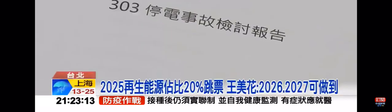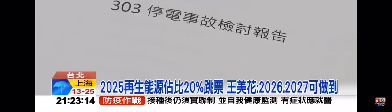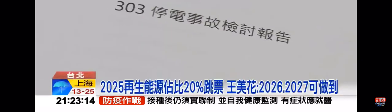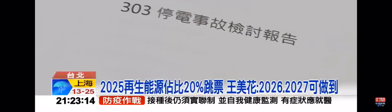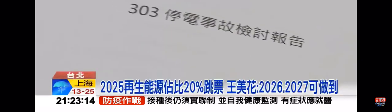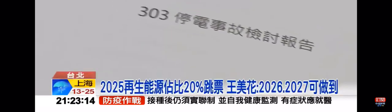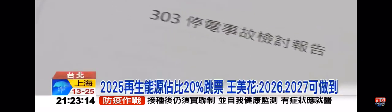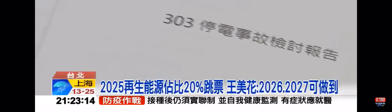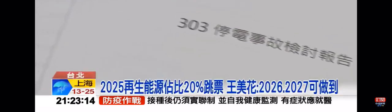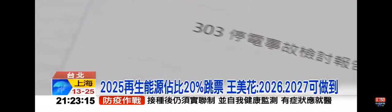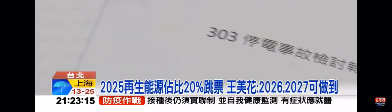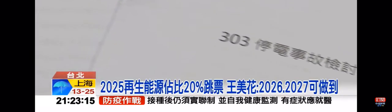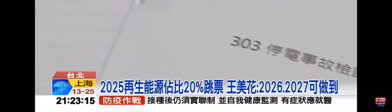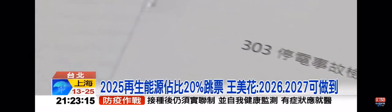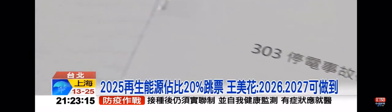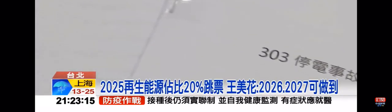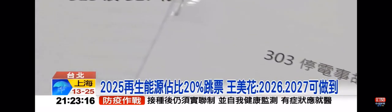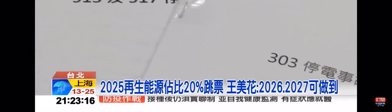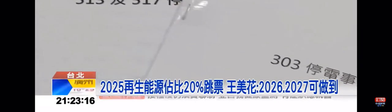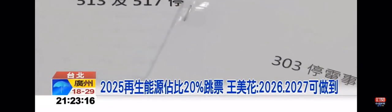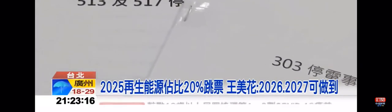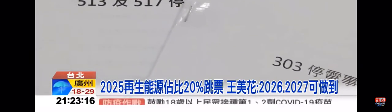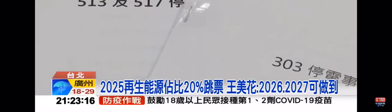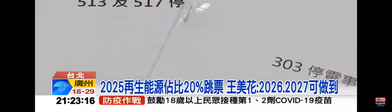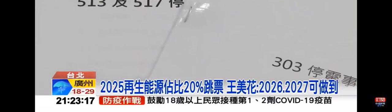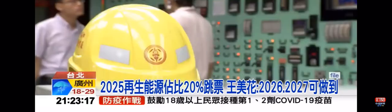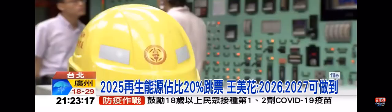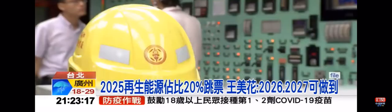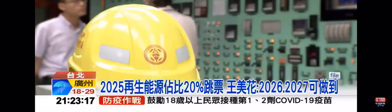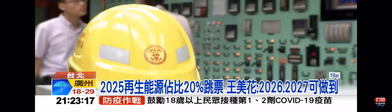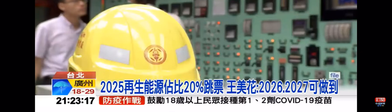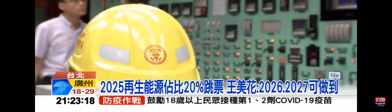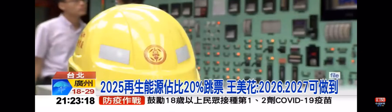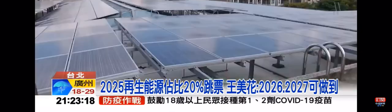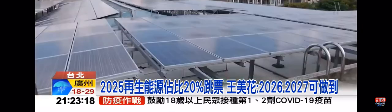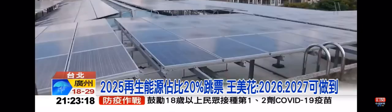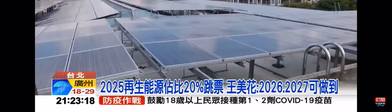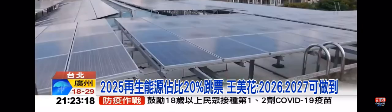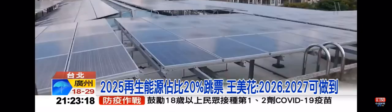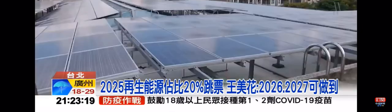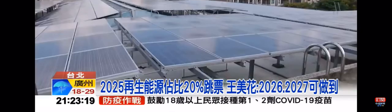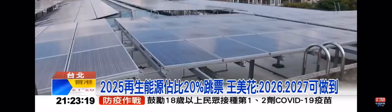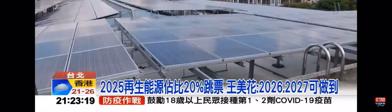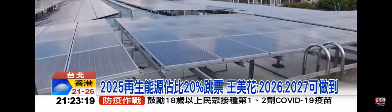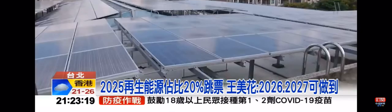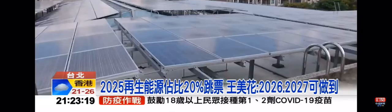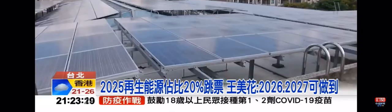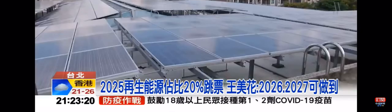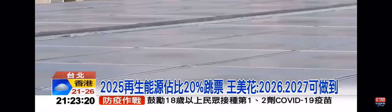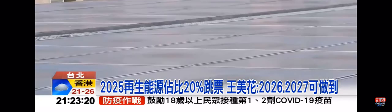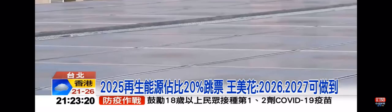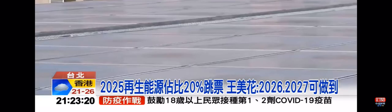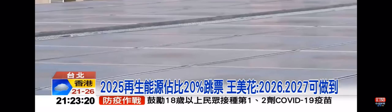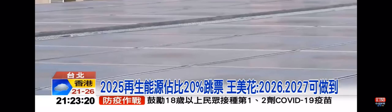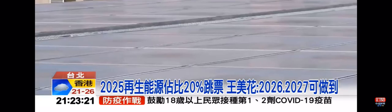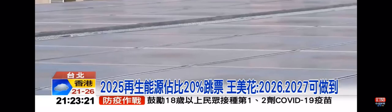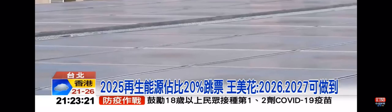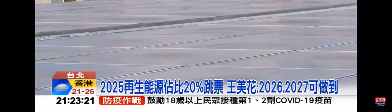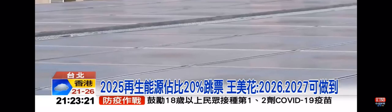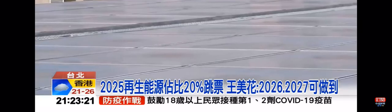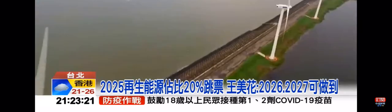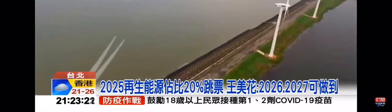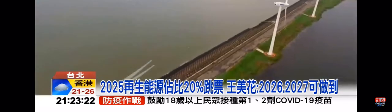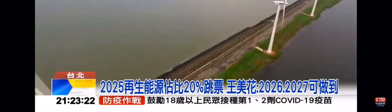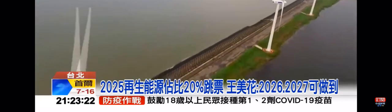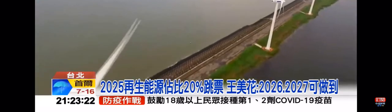大停电却又不列入，不止通报标准浮动，就连开出的支票也是滚动式调整。2025再生能源20%占比确定跳票兑现